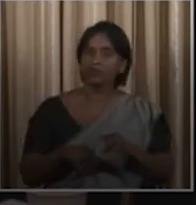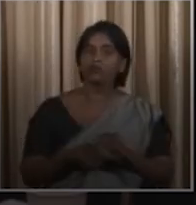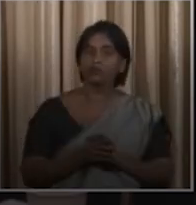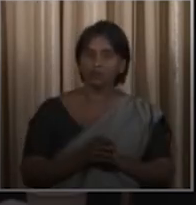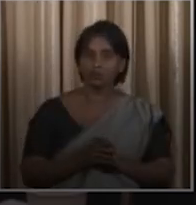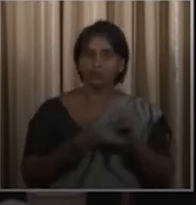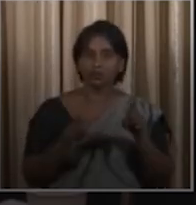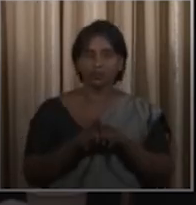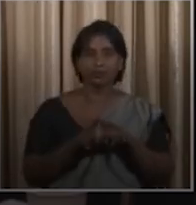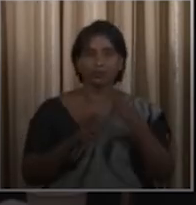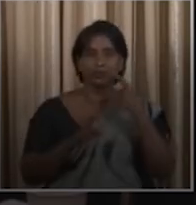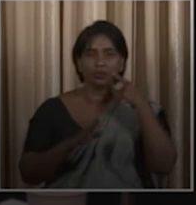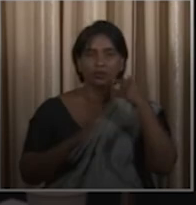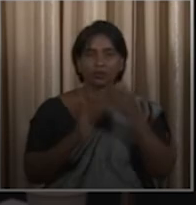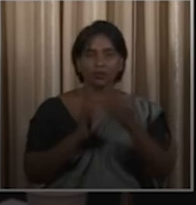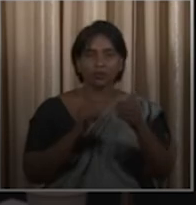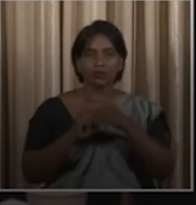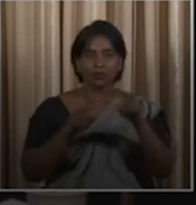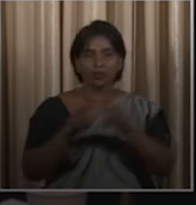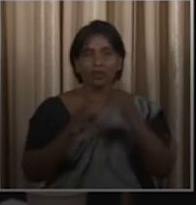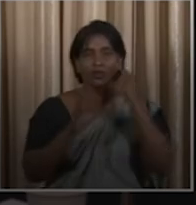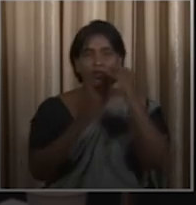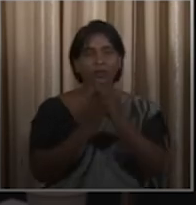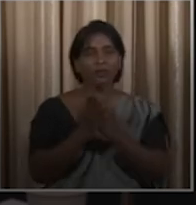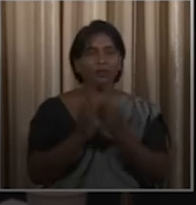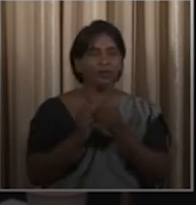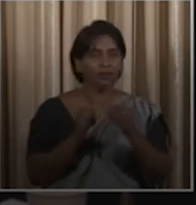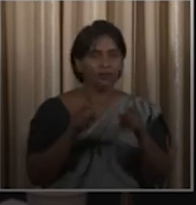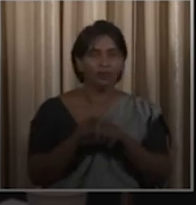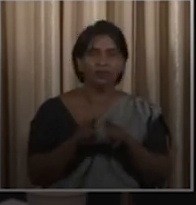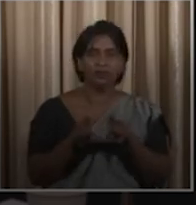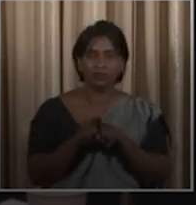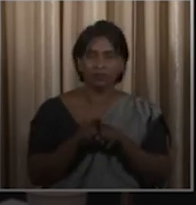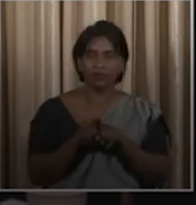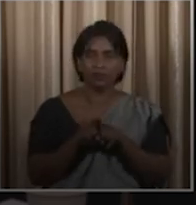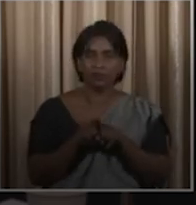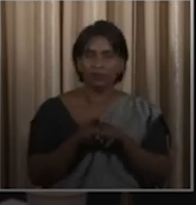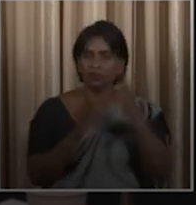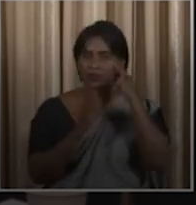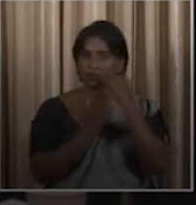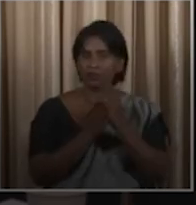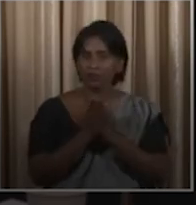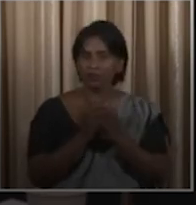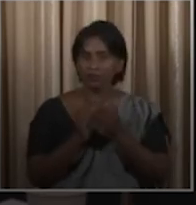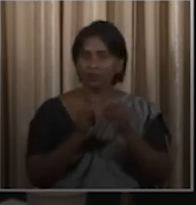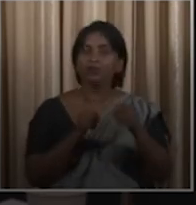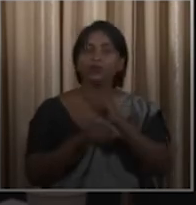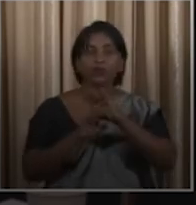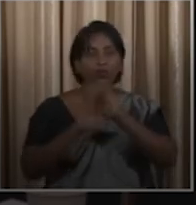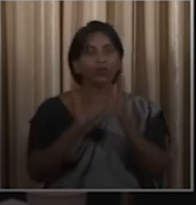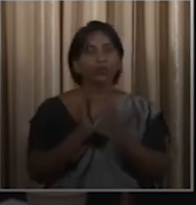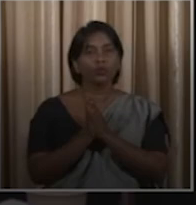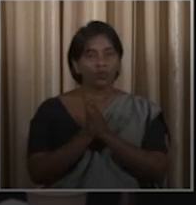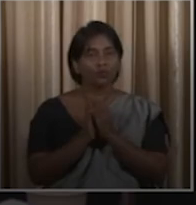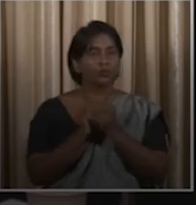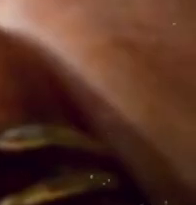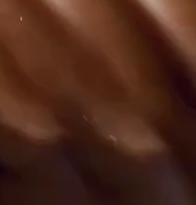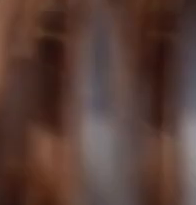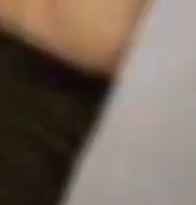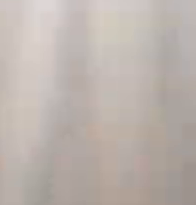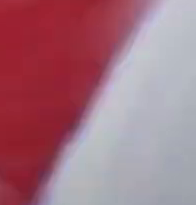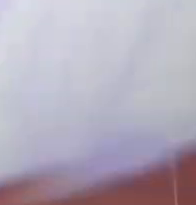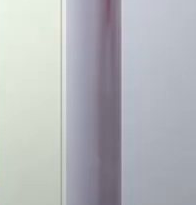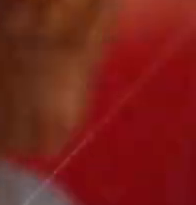mana upakramnya dua, jenata balai hamui Rani Wickremesinghe melihatan dahden sil dahanggat parajar patkarno bumi suci garu menteri itu punya.